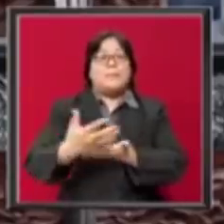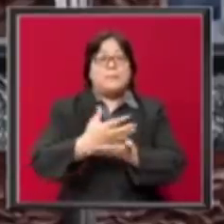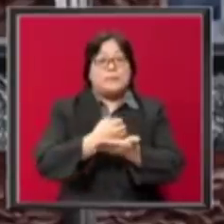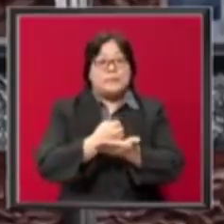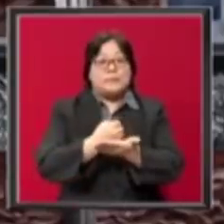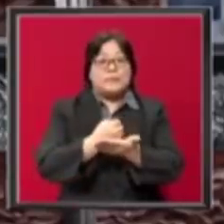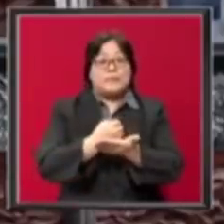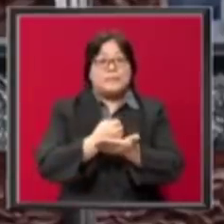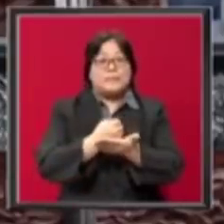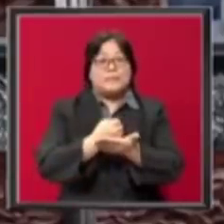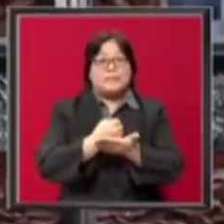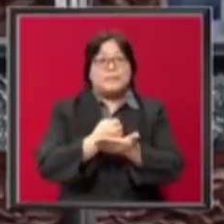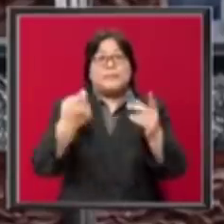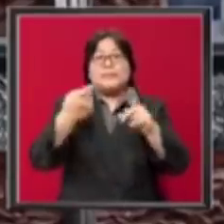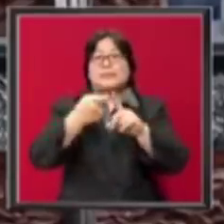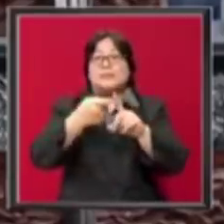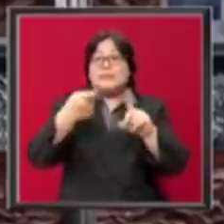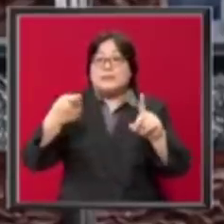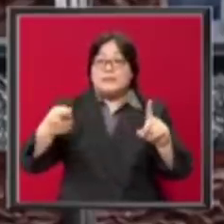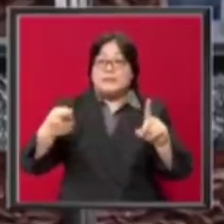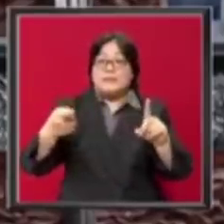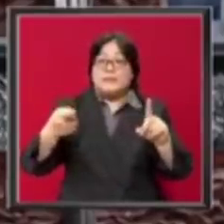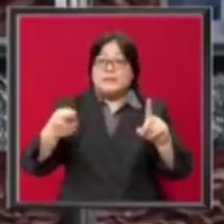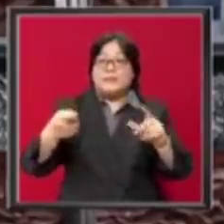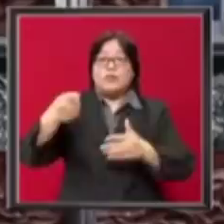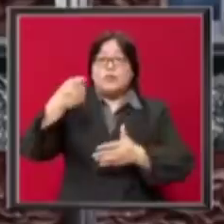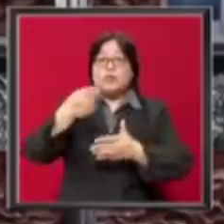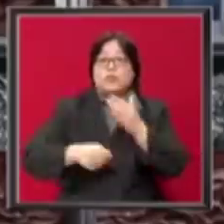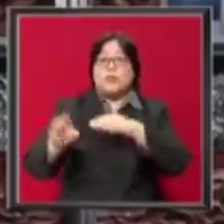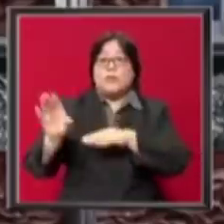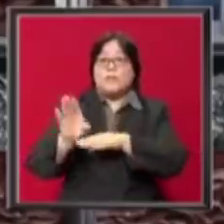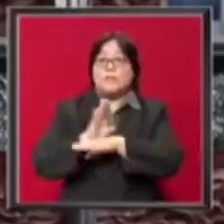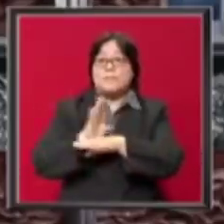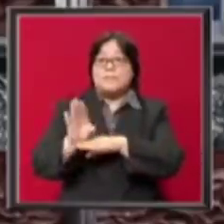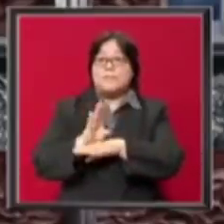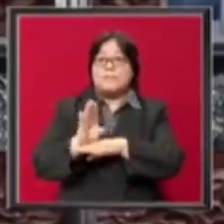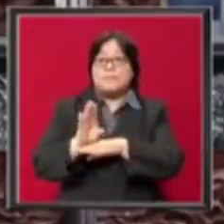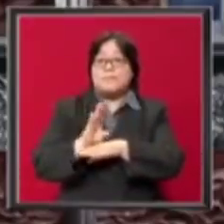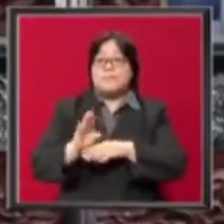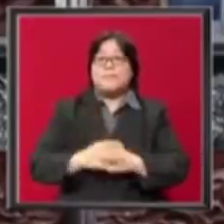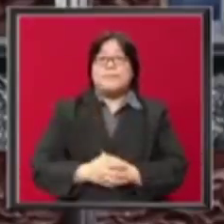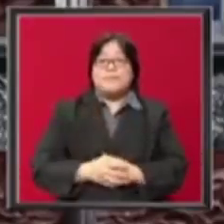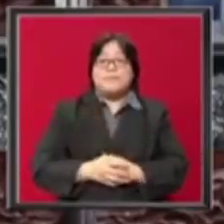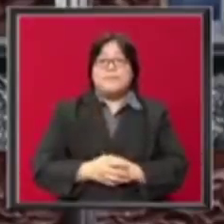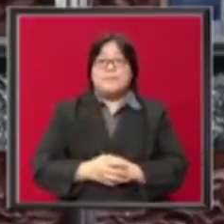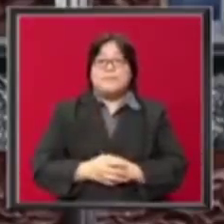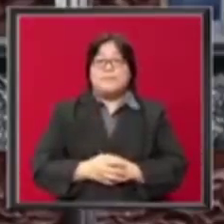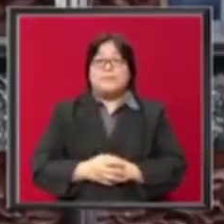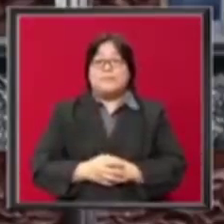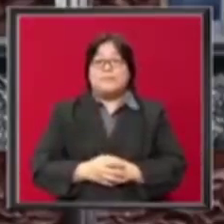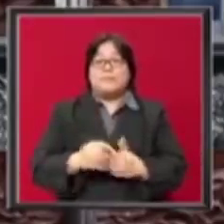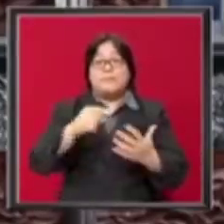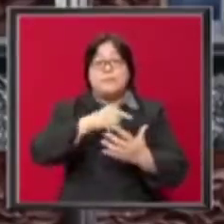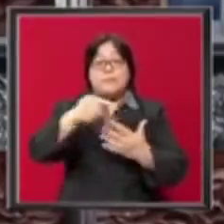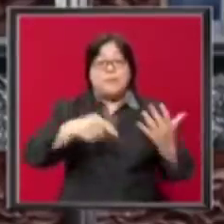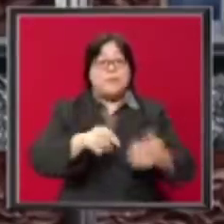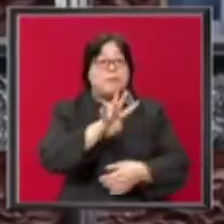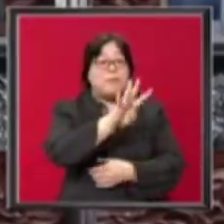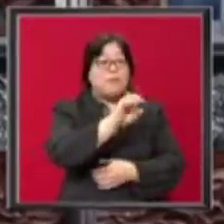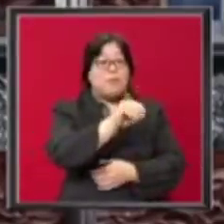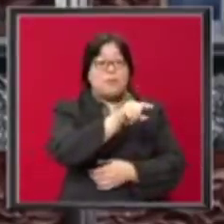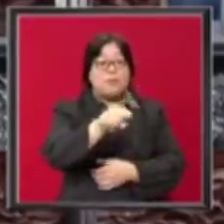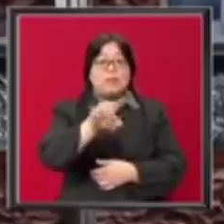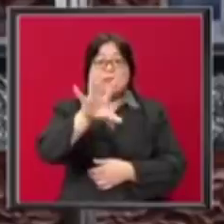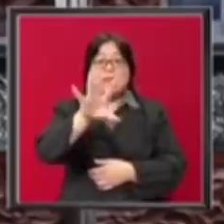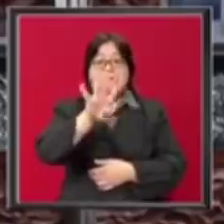pendapatan daripada cukai korporat dan cukai pendapatan di antara 40